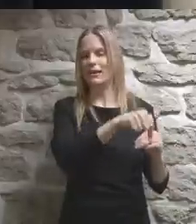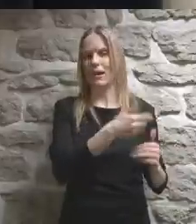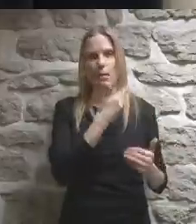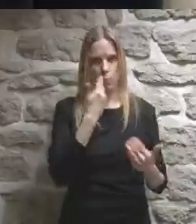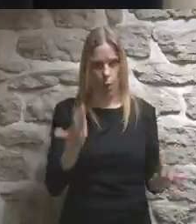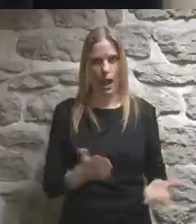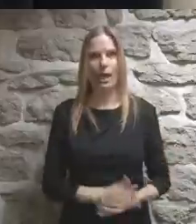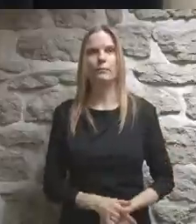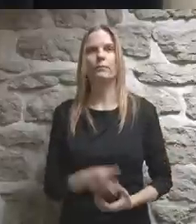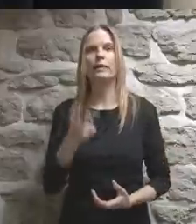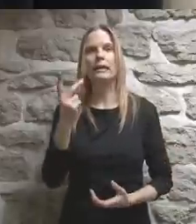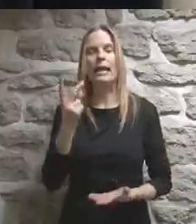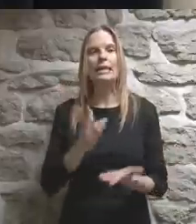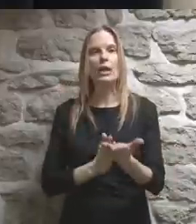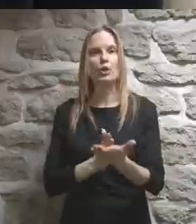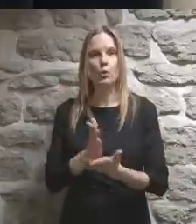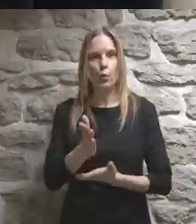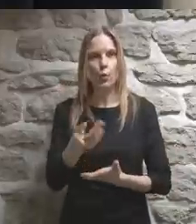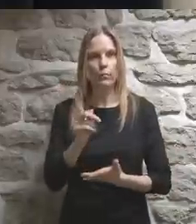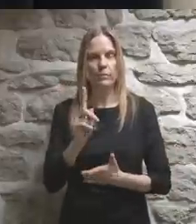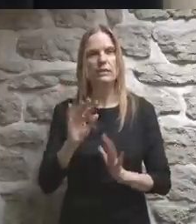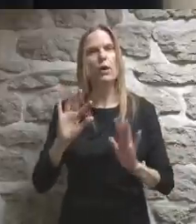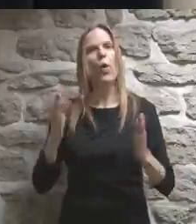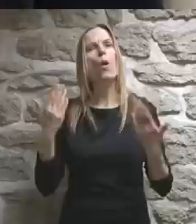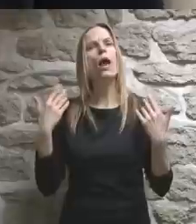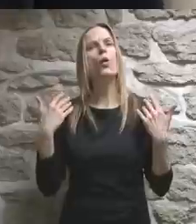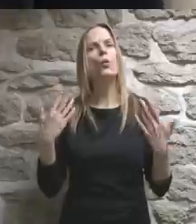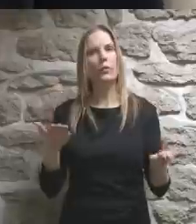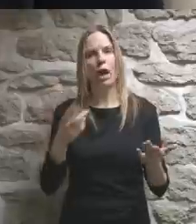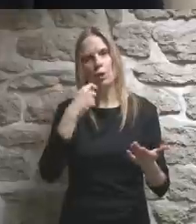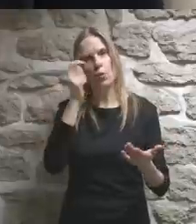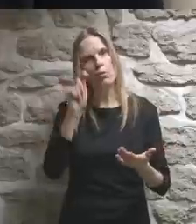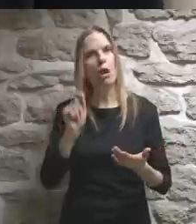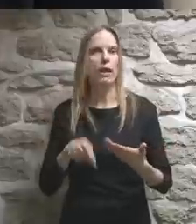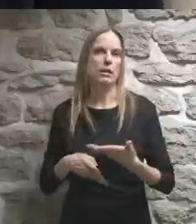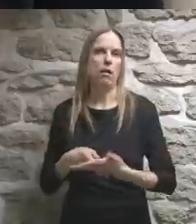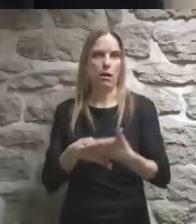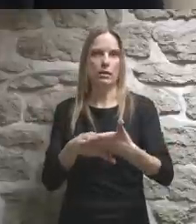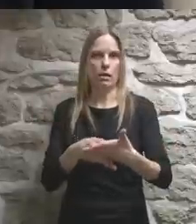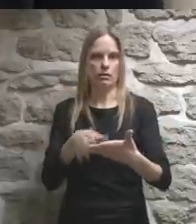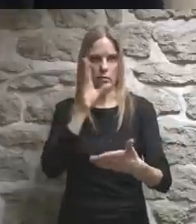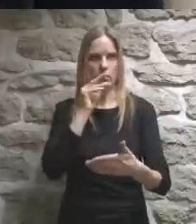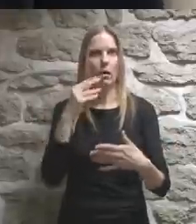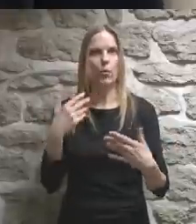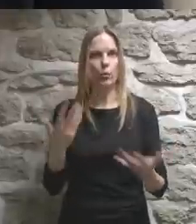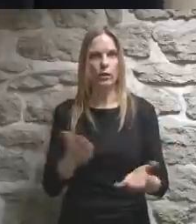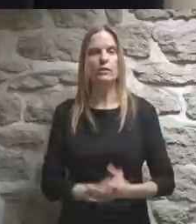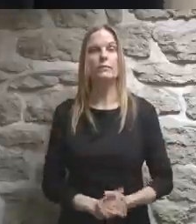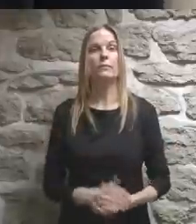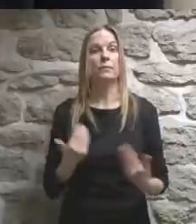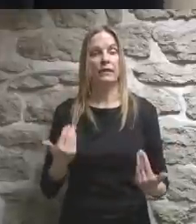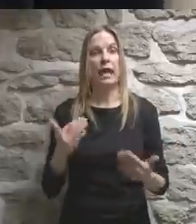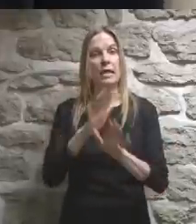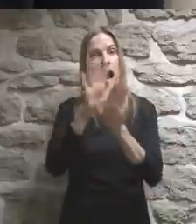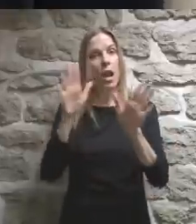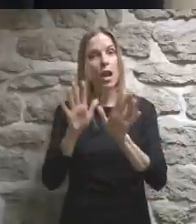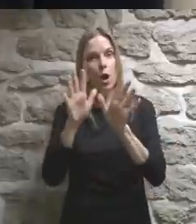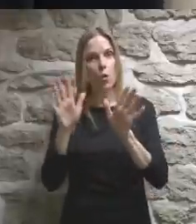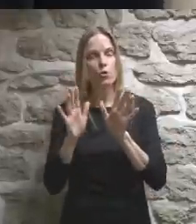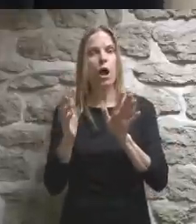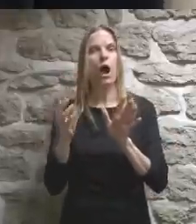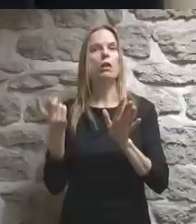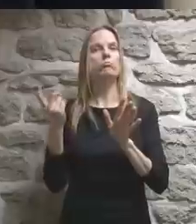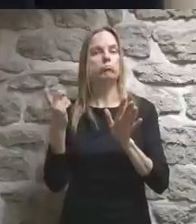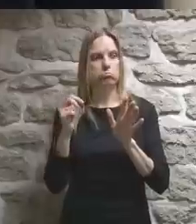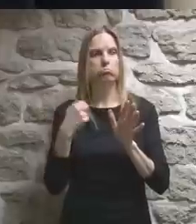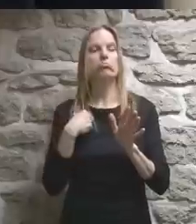Teine põhisuund on see, et kuidas aidata Ukrainat. Ja täna lõuna ajal ma usun, et me